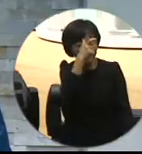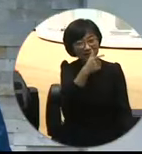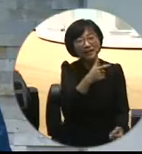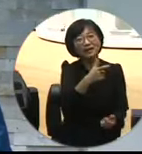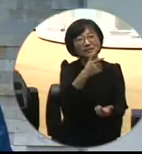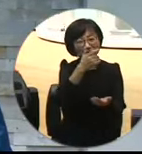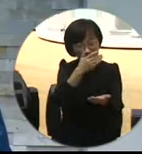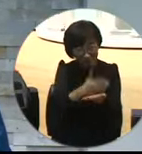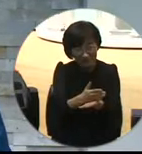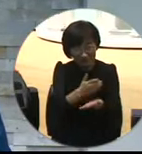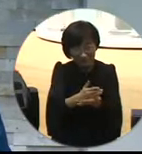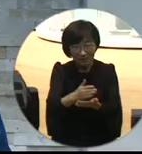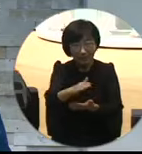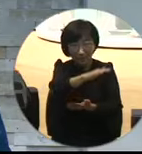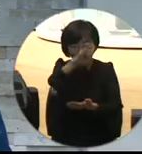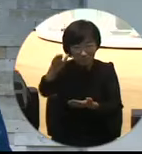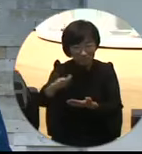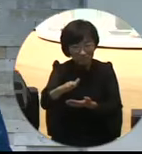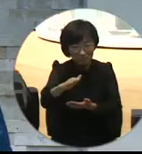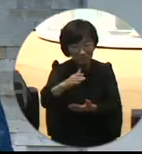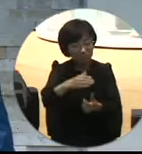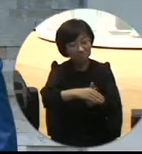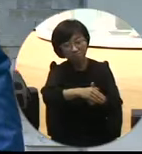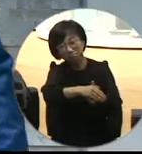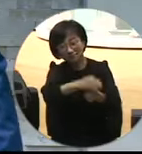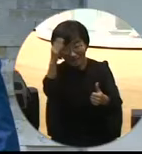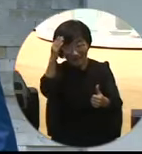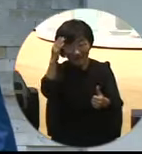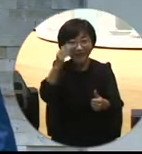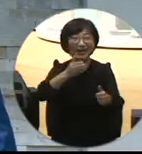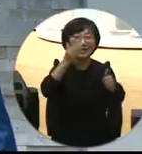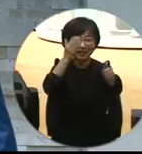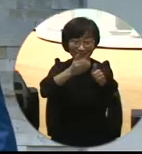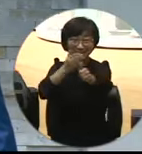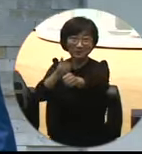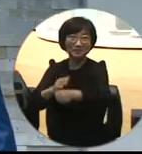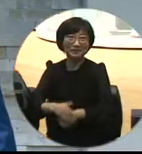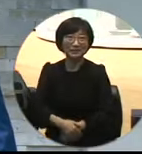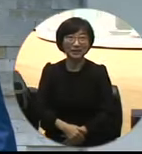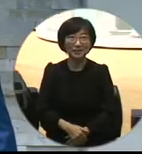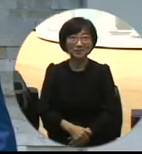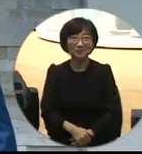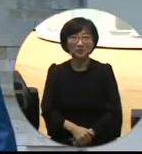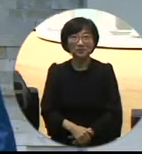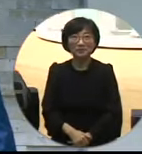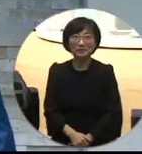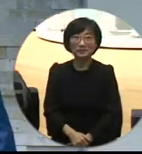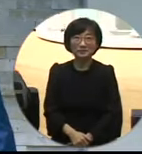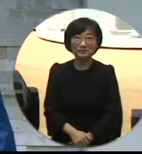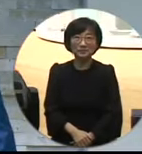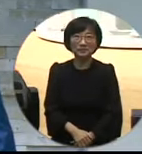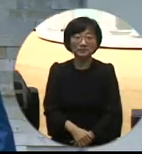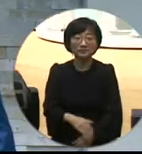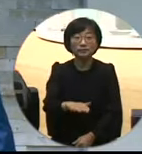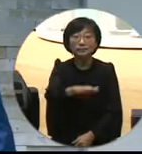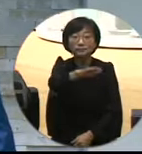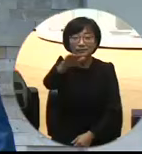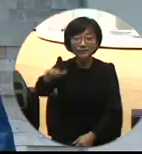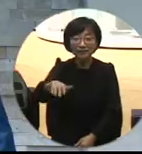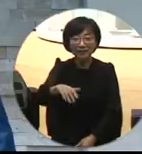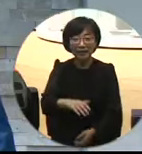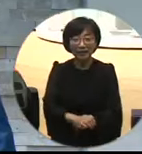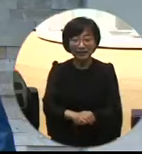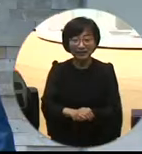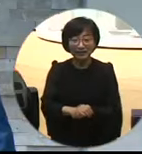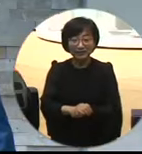여러분 잠긴 효과에 빠져나오시 바랍니다. 우리 장로교는 개혁주의, 리폼 처치 계속 날마다